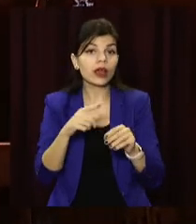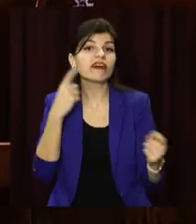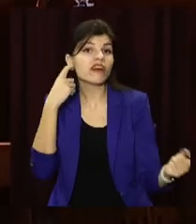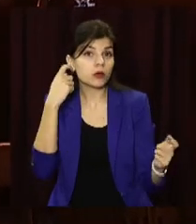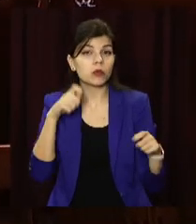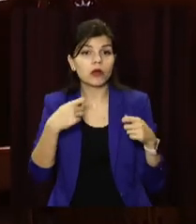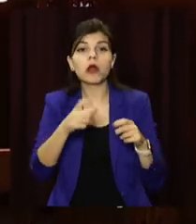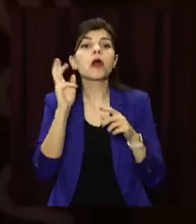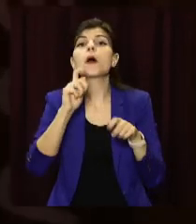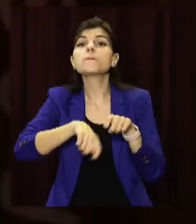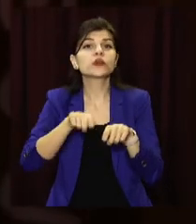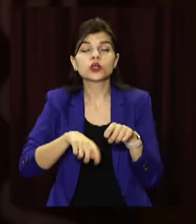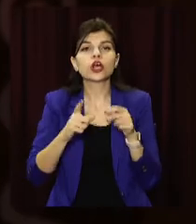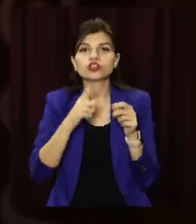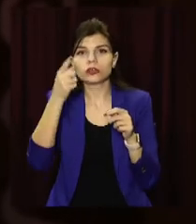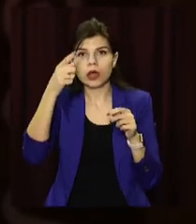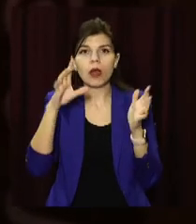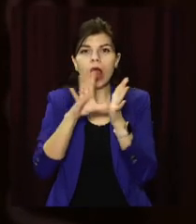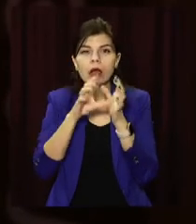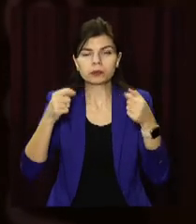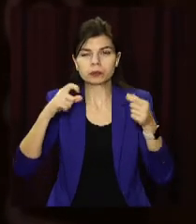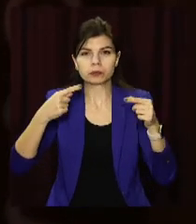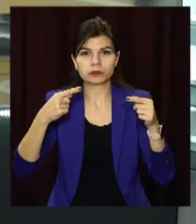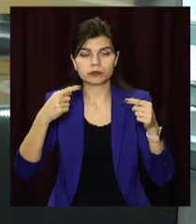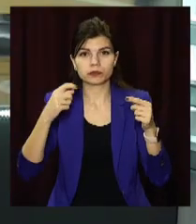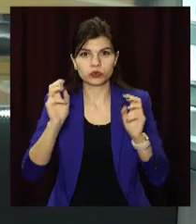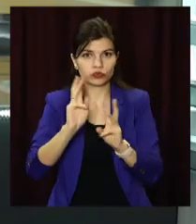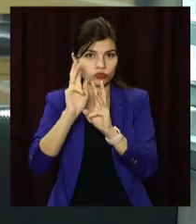працівників, займання сталося через коротке замикання.